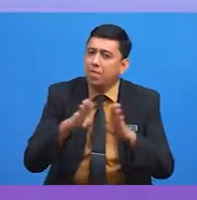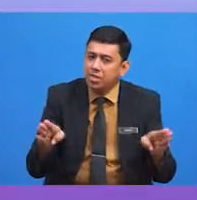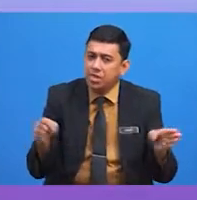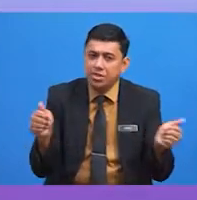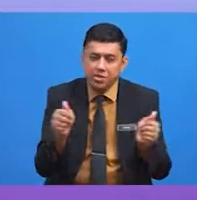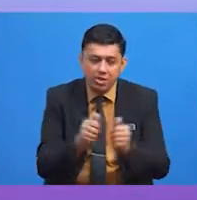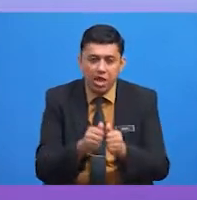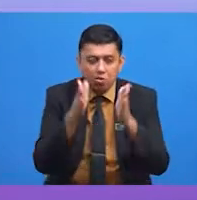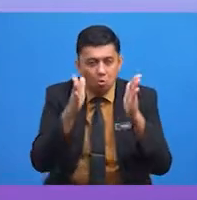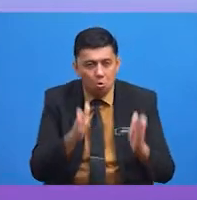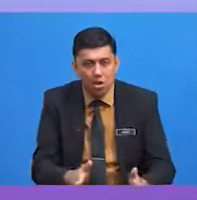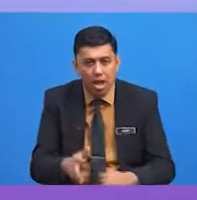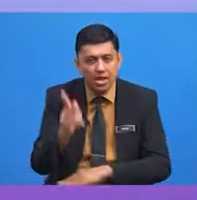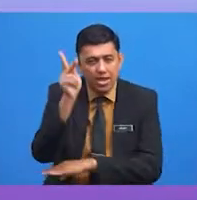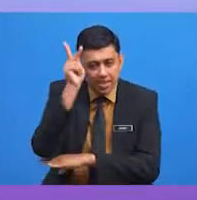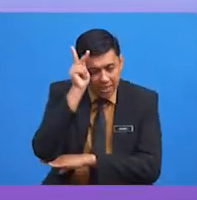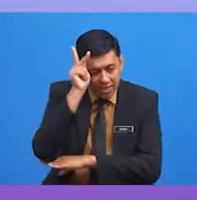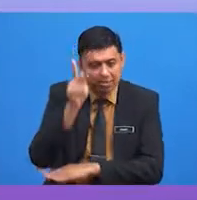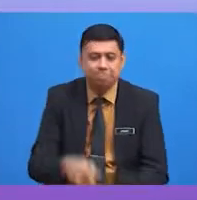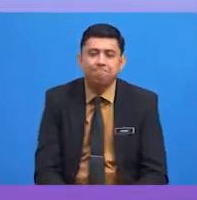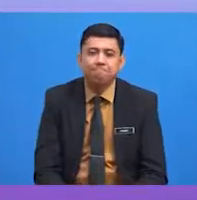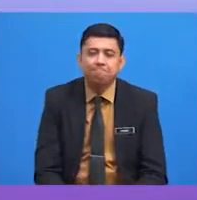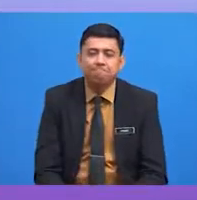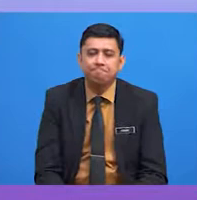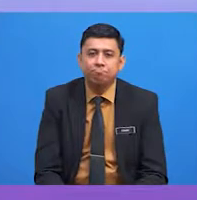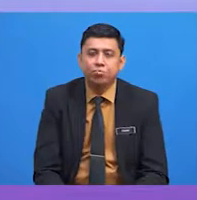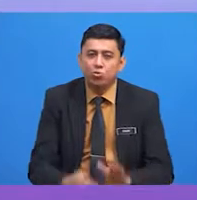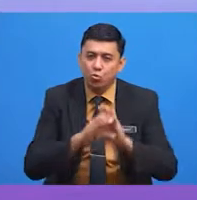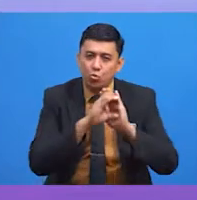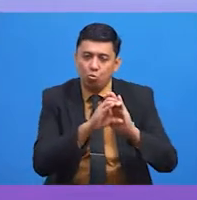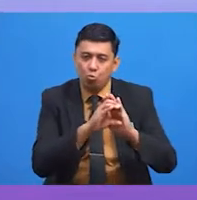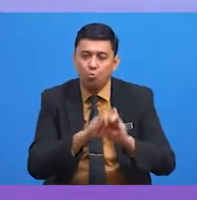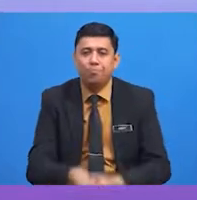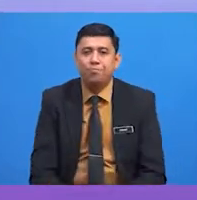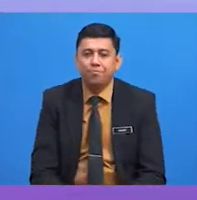berbeza dengan orang Kelantan. Contoh,